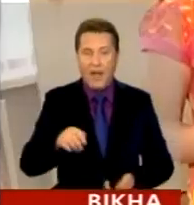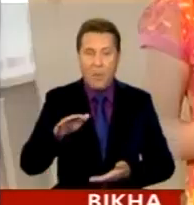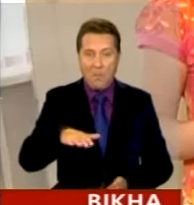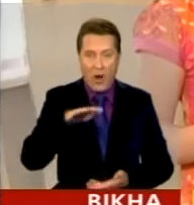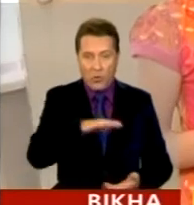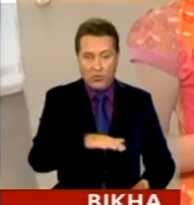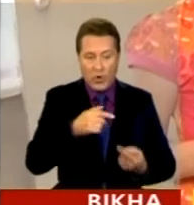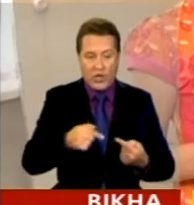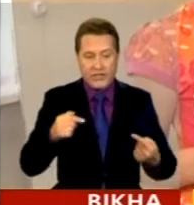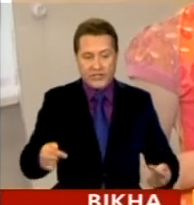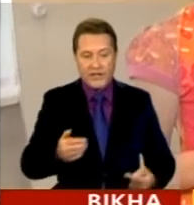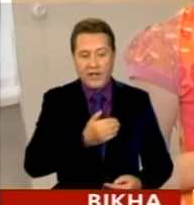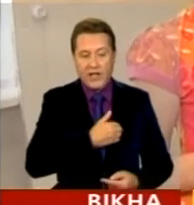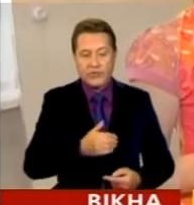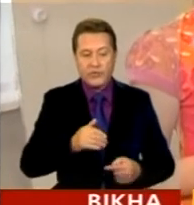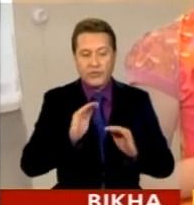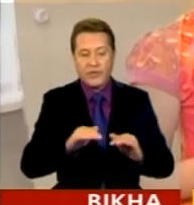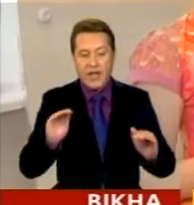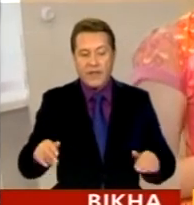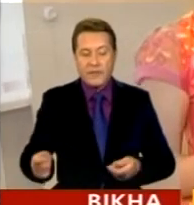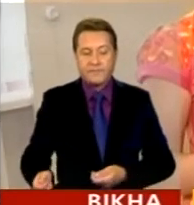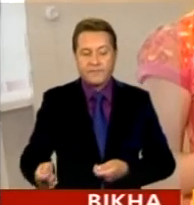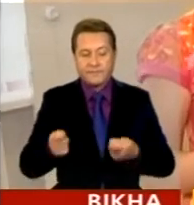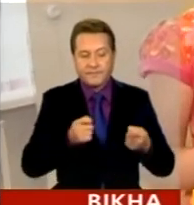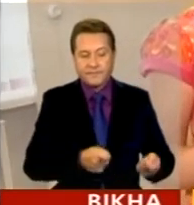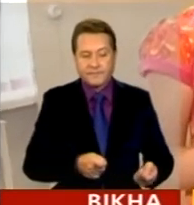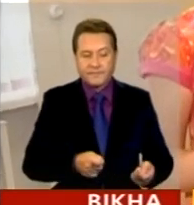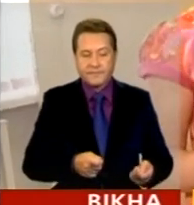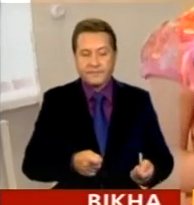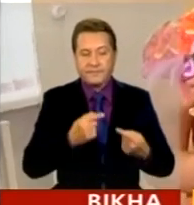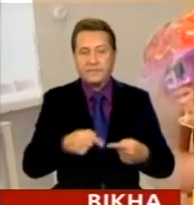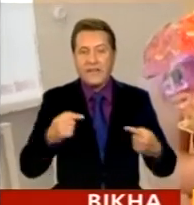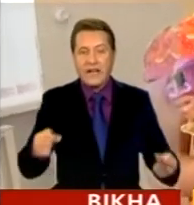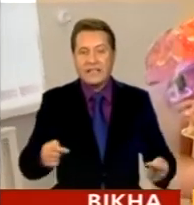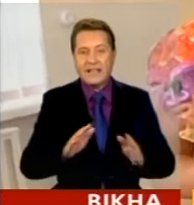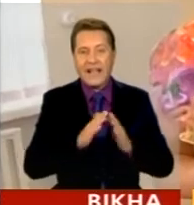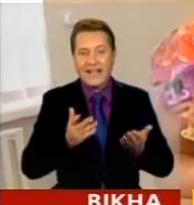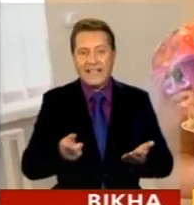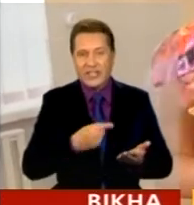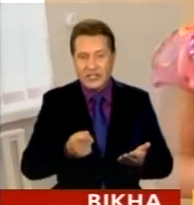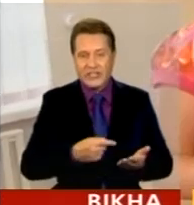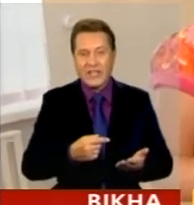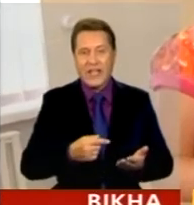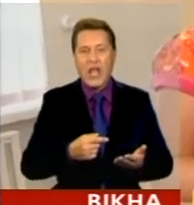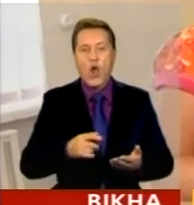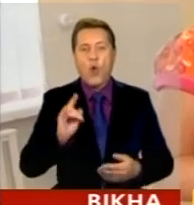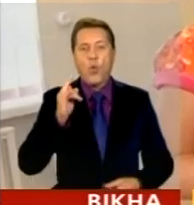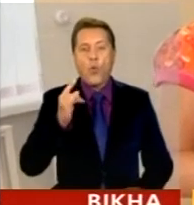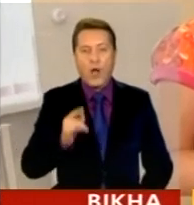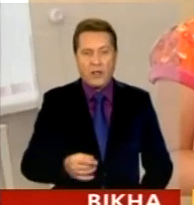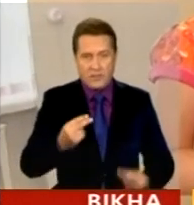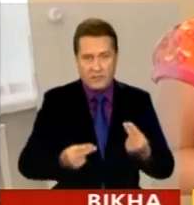речей. Хочу дітям принести всякі книжки, кукли. А чому ти вирішила їх